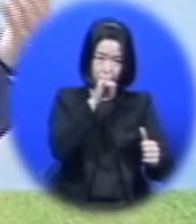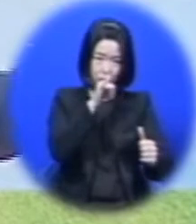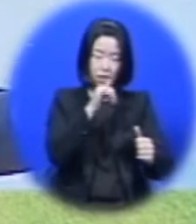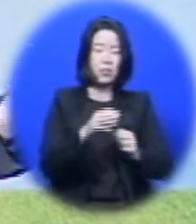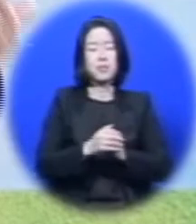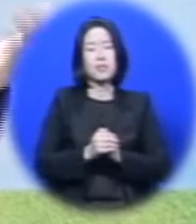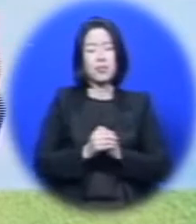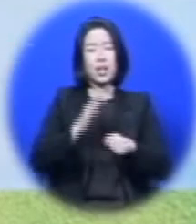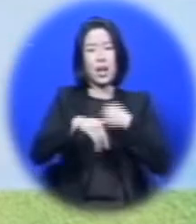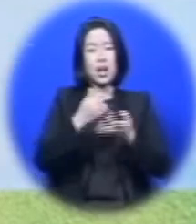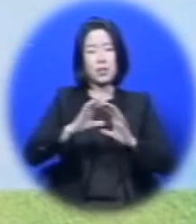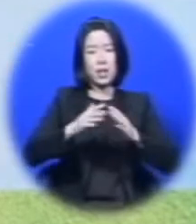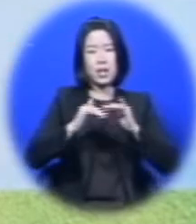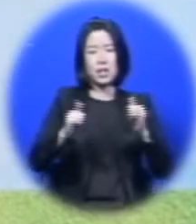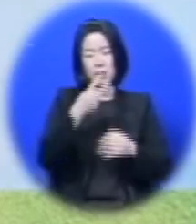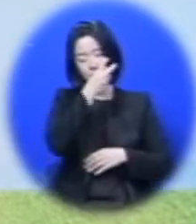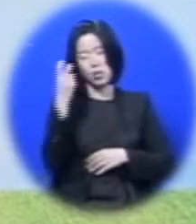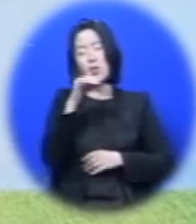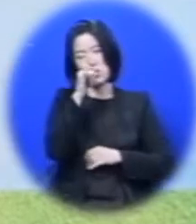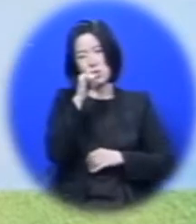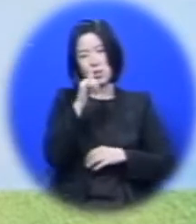하나님의 나라 사람들이 잠이 들어있다는